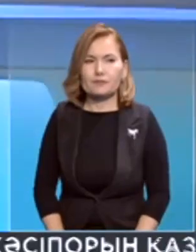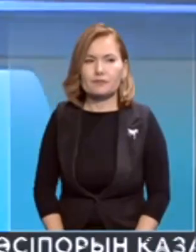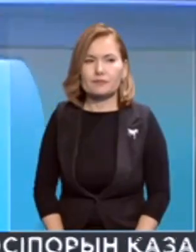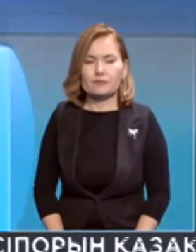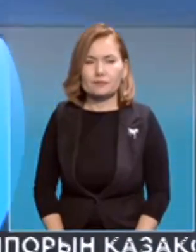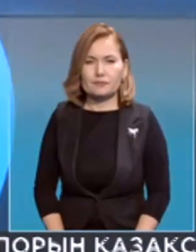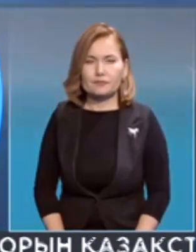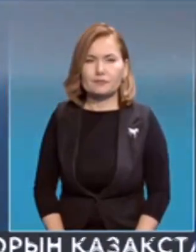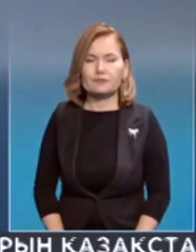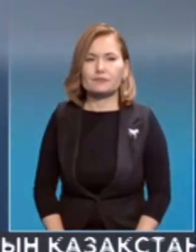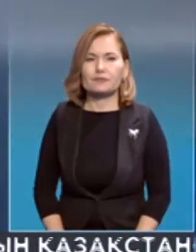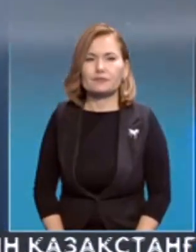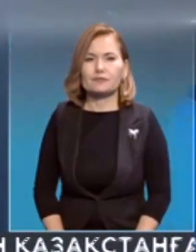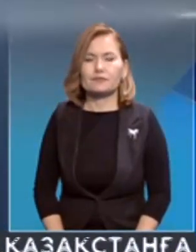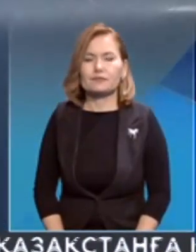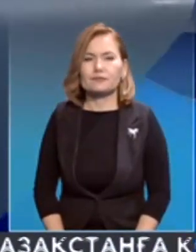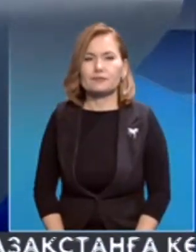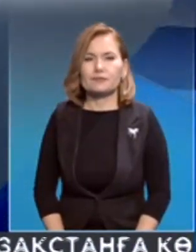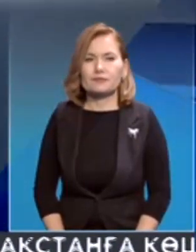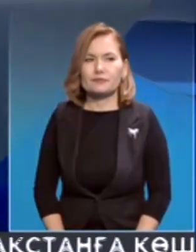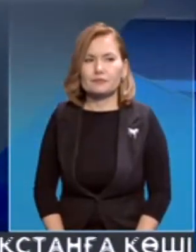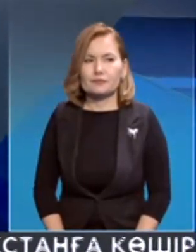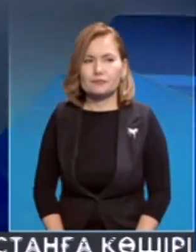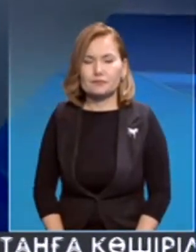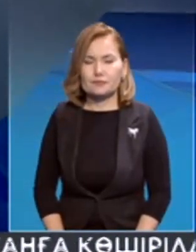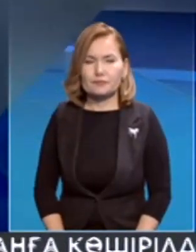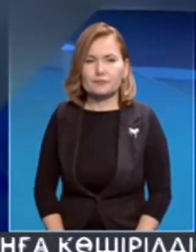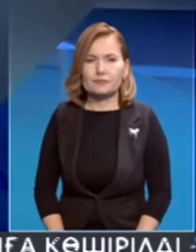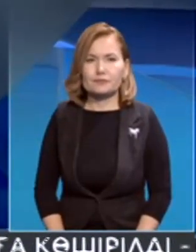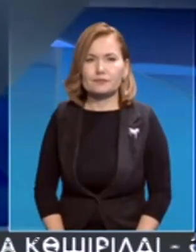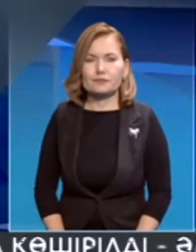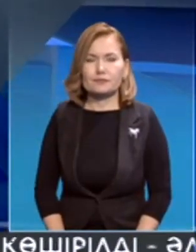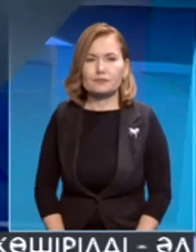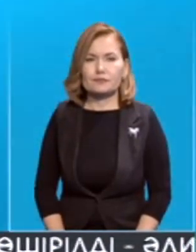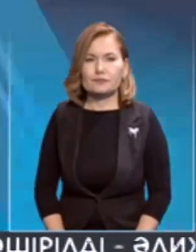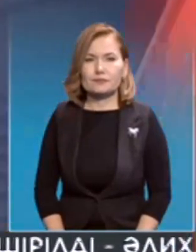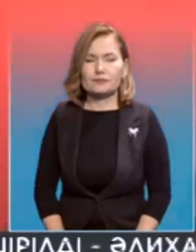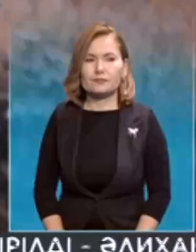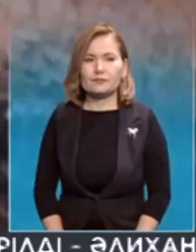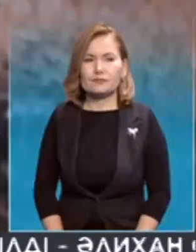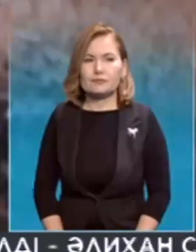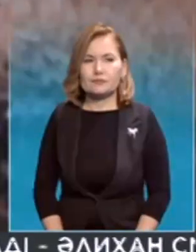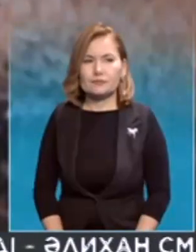Ұлттық арнаның тікелей эфирінде қорытынды ақпараттар әрі қарай көретіндеріңіз.